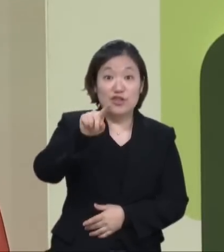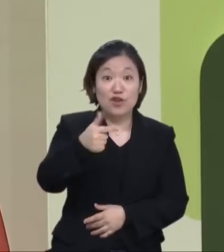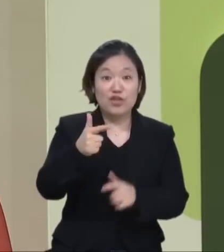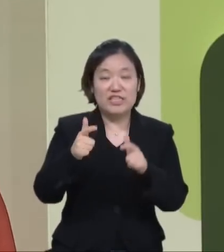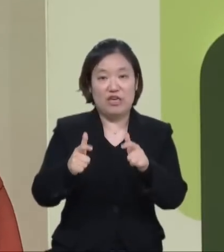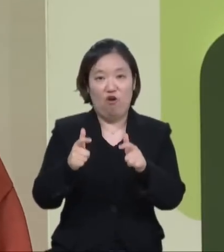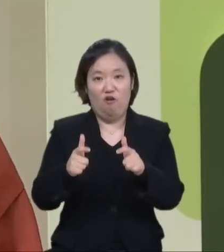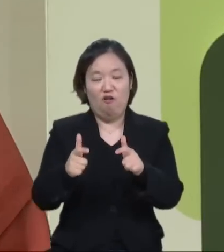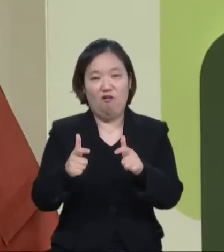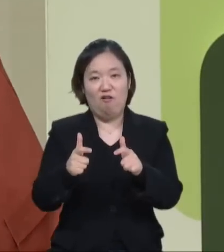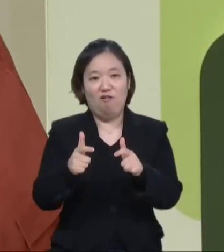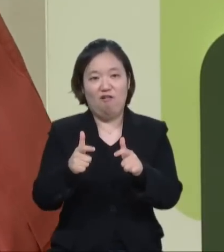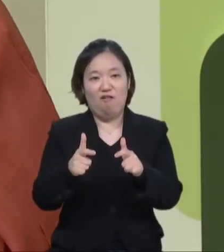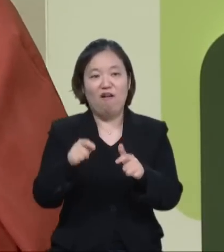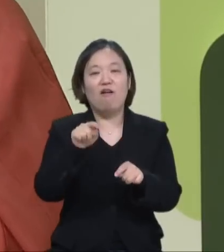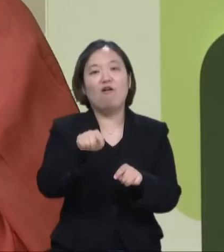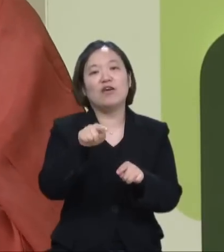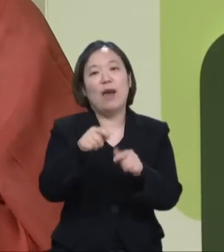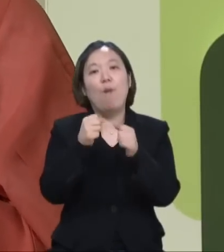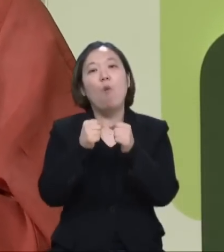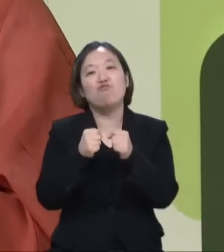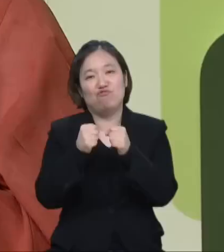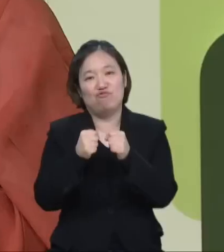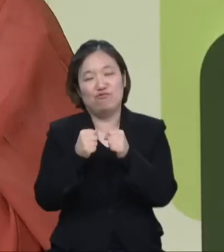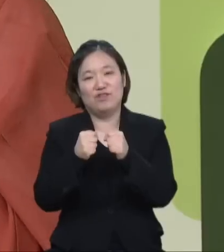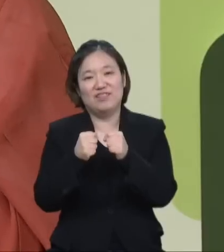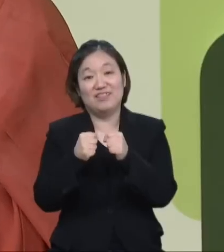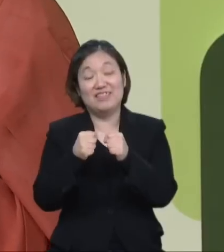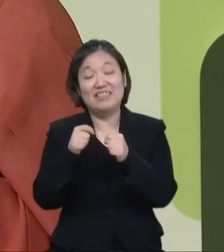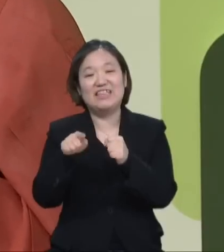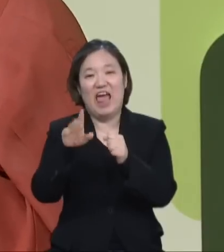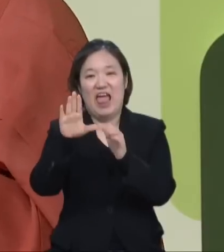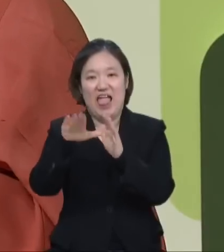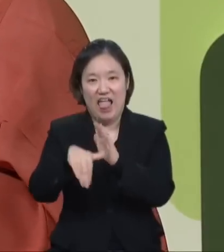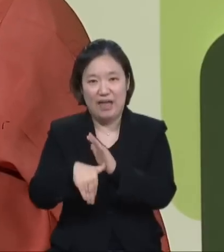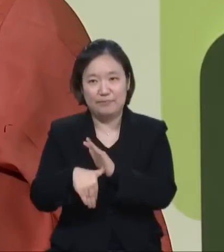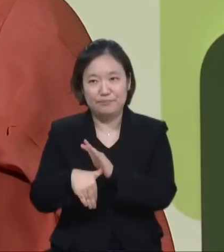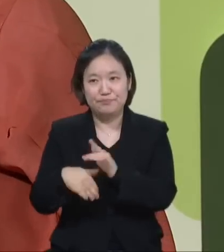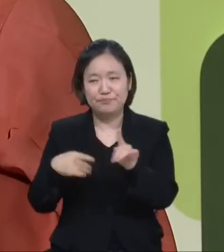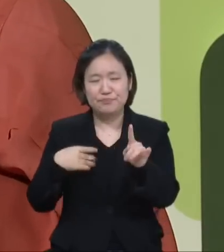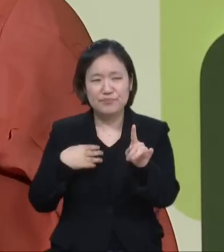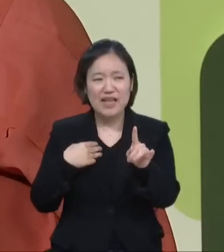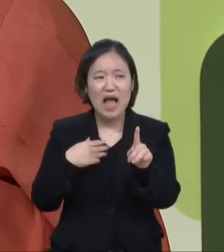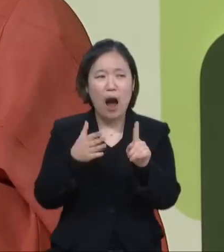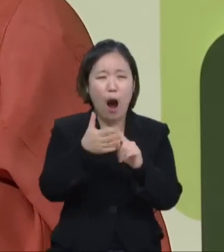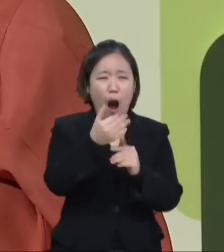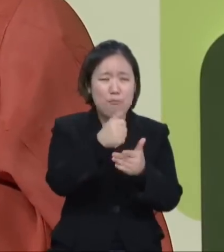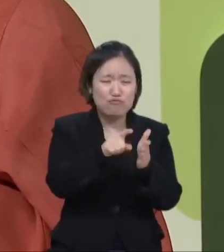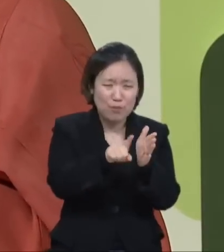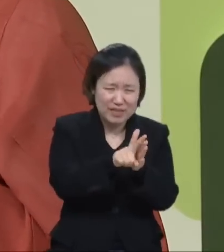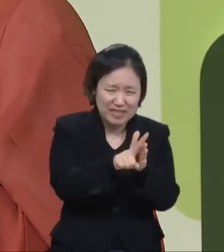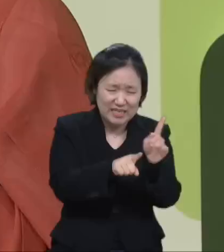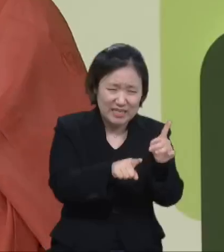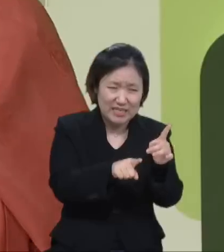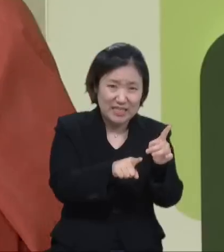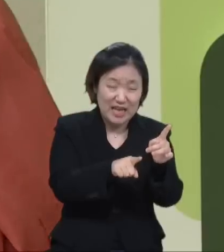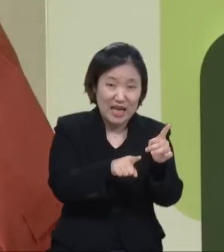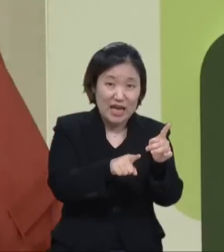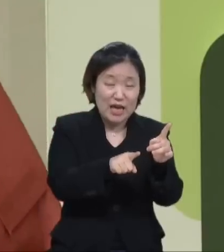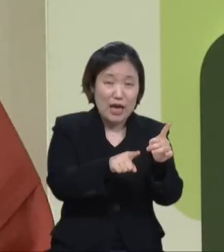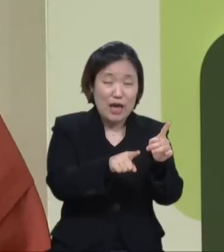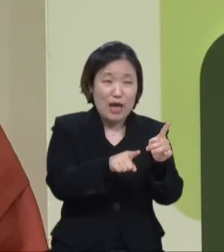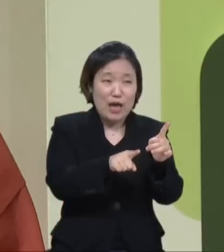지역이 있나 봐요 그 선전에 잠시 머무르게 되었는데 거기에 어느 불심이 지극한 불자님이